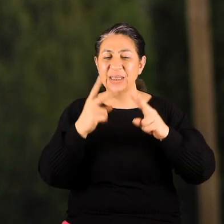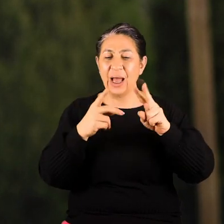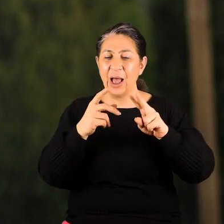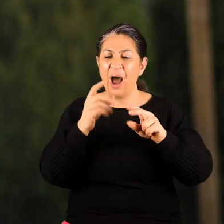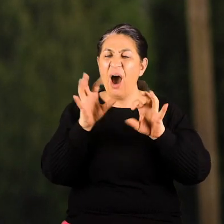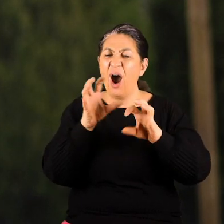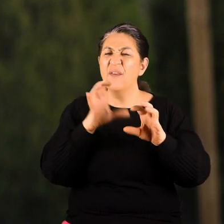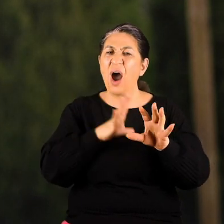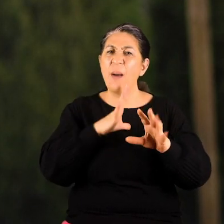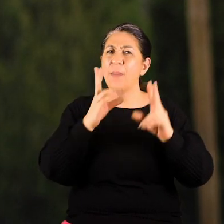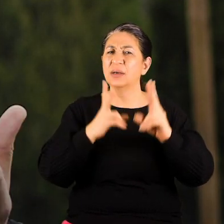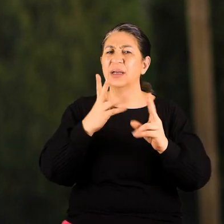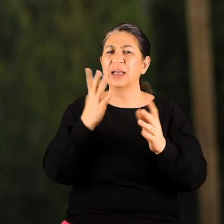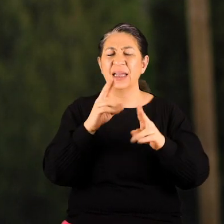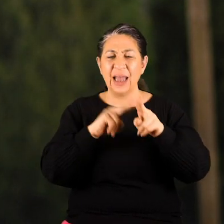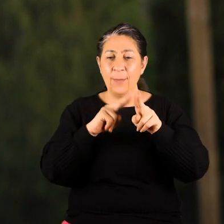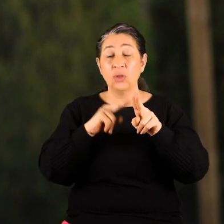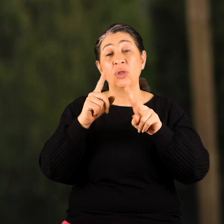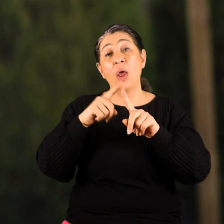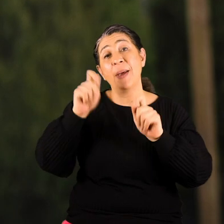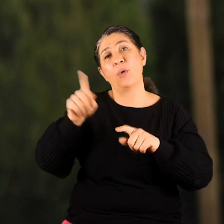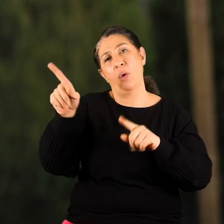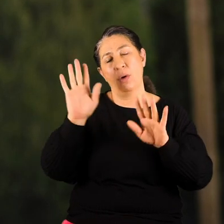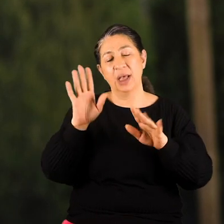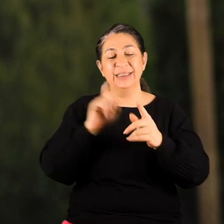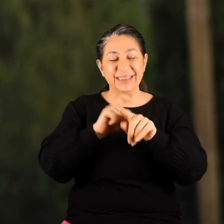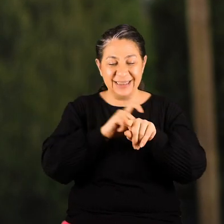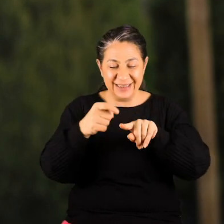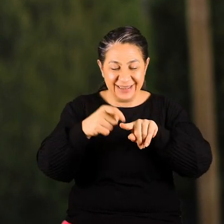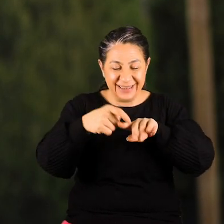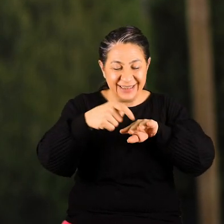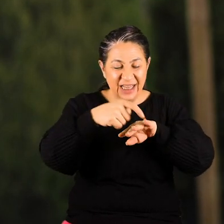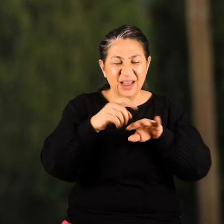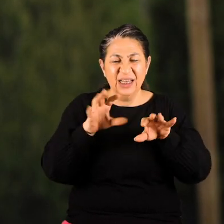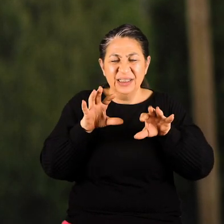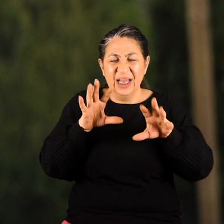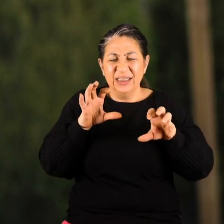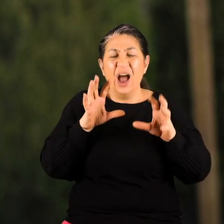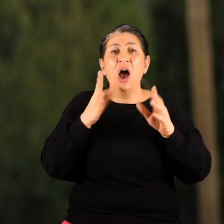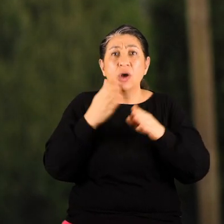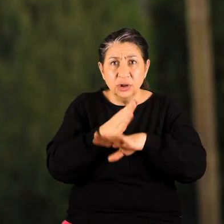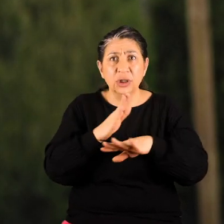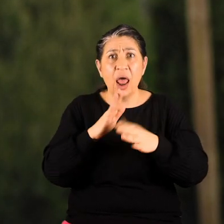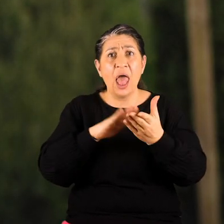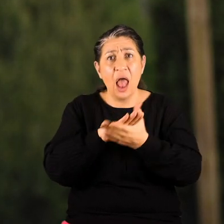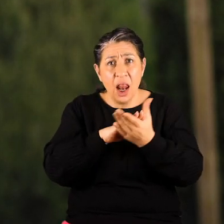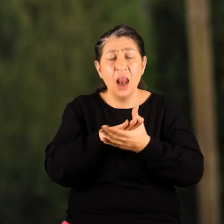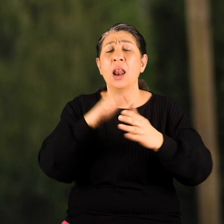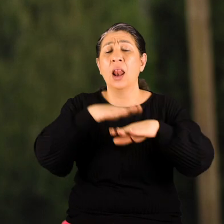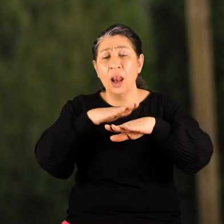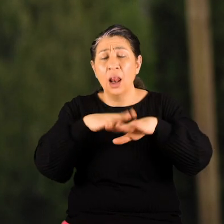nöropatik ağrı diye bir şey var. Yani kemoterapi yapıyor bunu. Sinir uçların hı-hı. acıyor ve gerçekten acıyor ayaklarında,